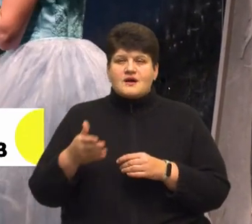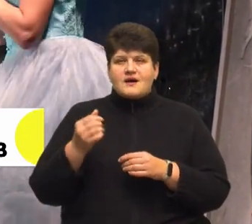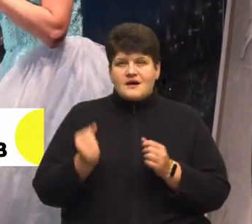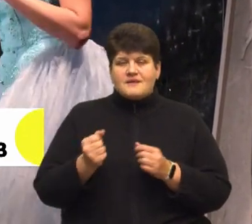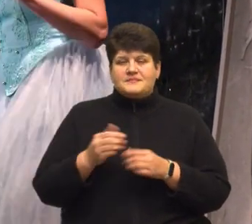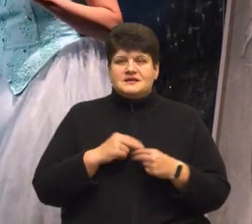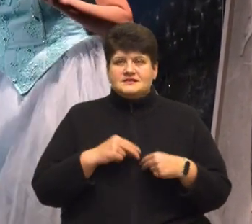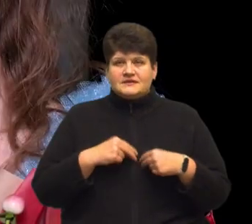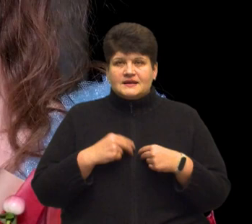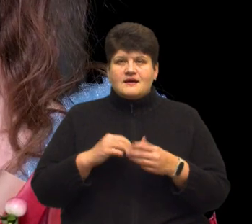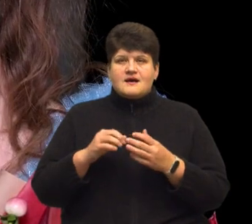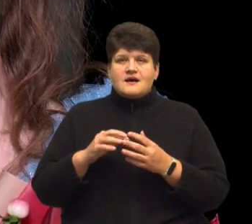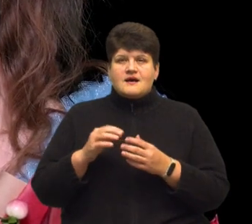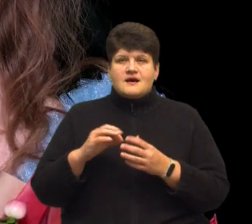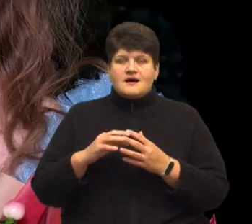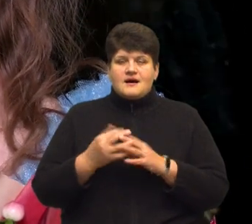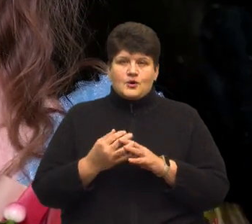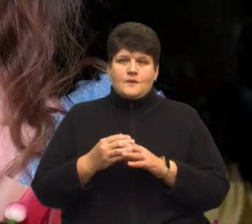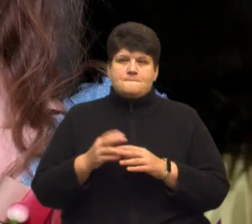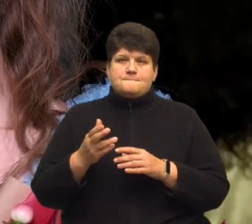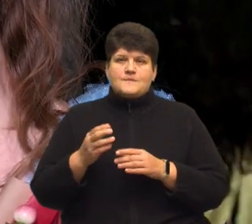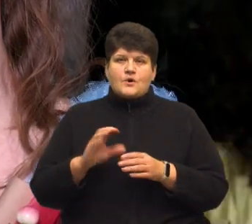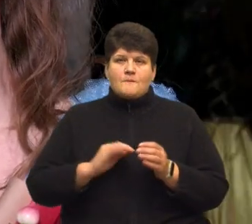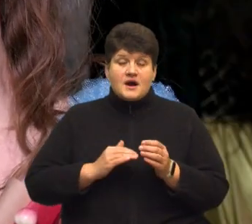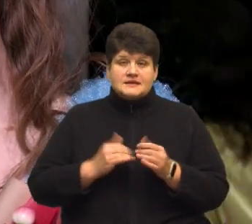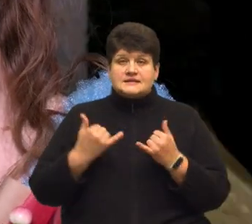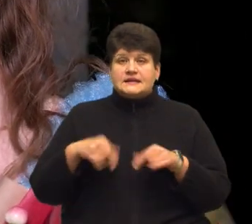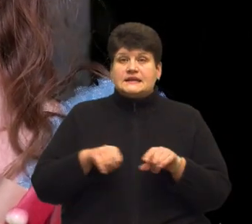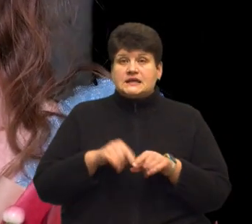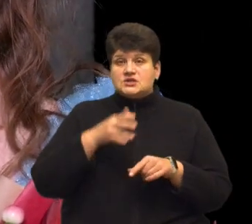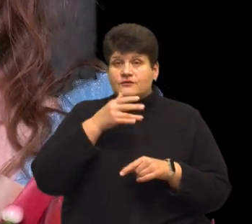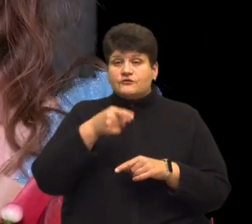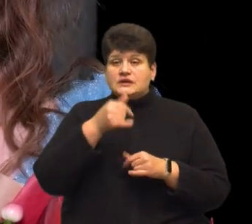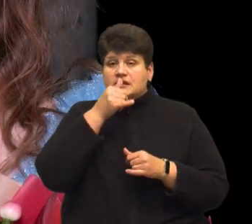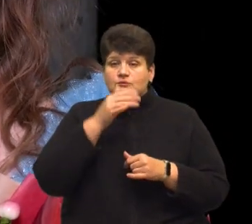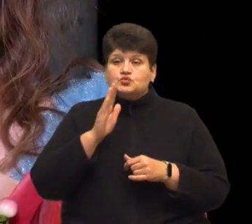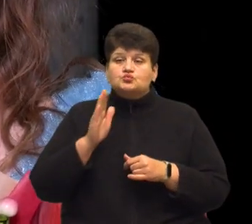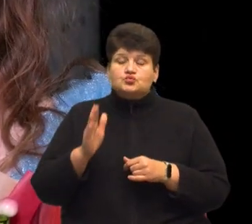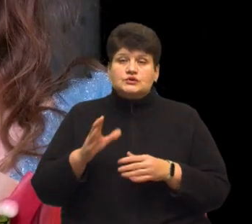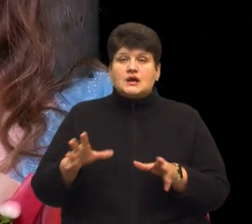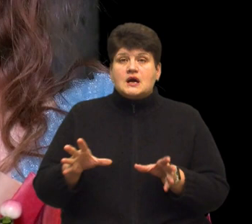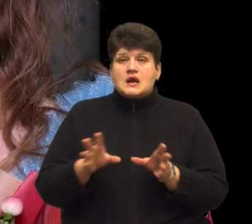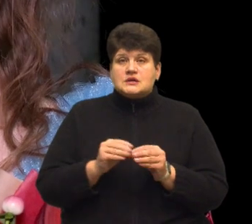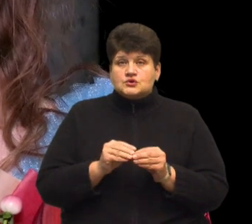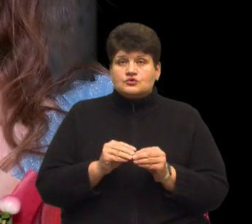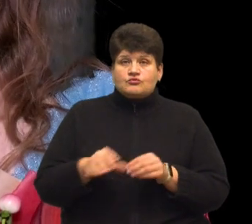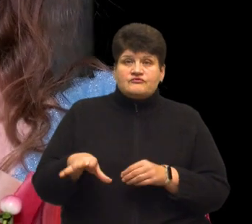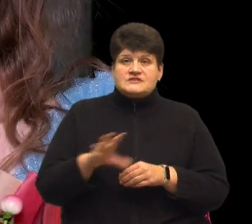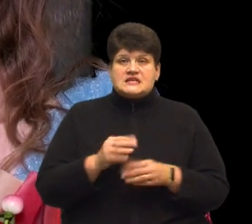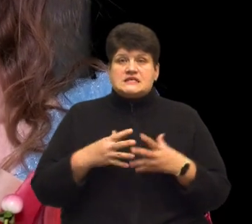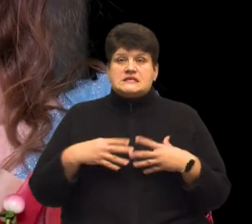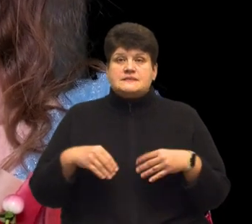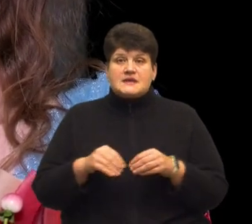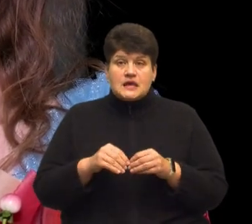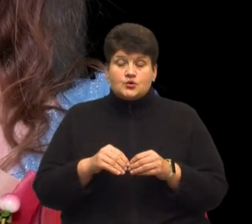Наталія ратинська зараз такий час що вони не можуть бути разом усією сім'єю